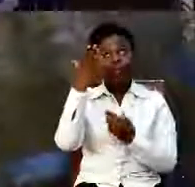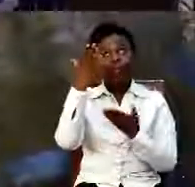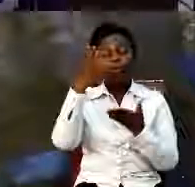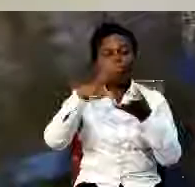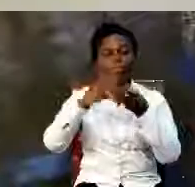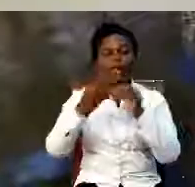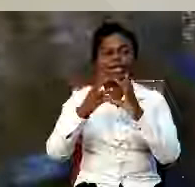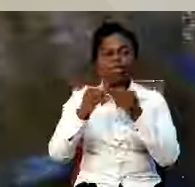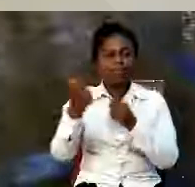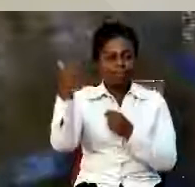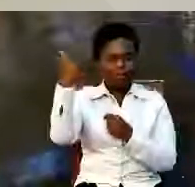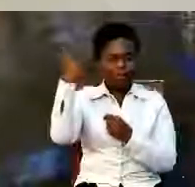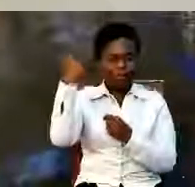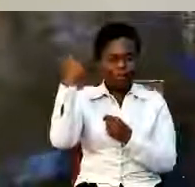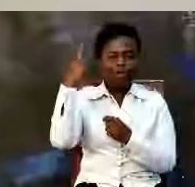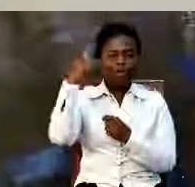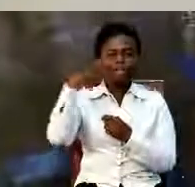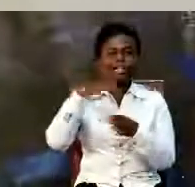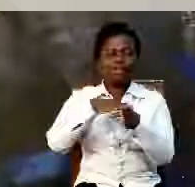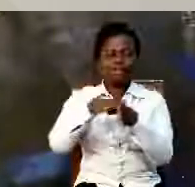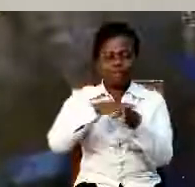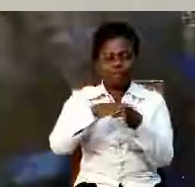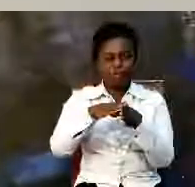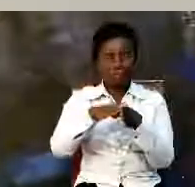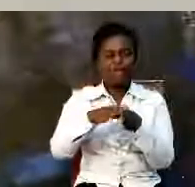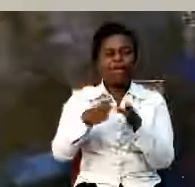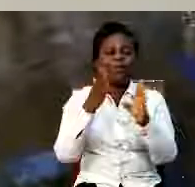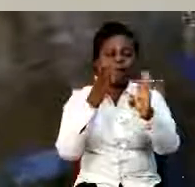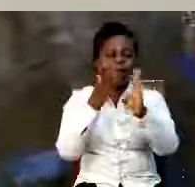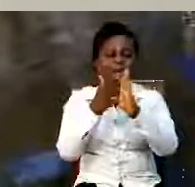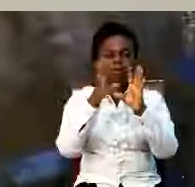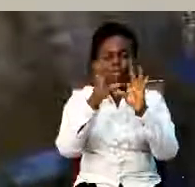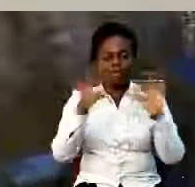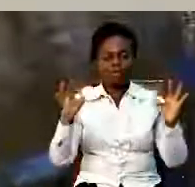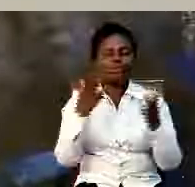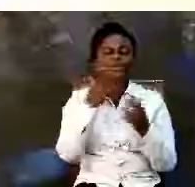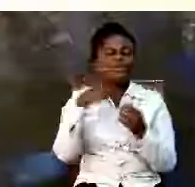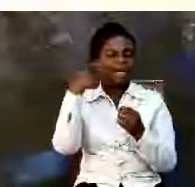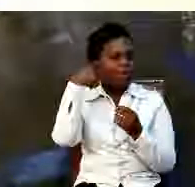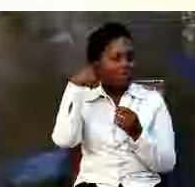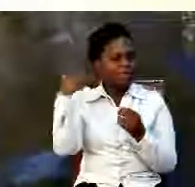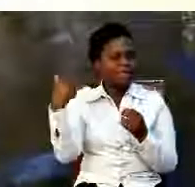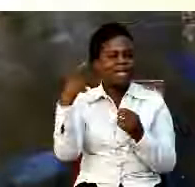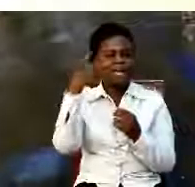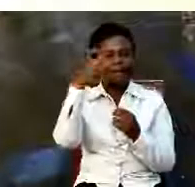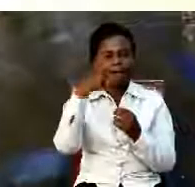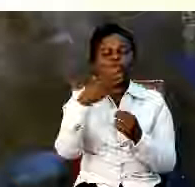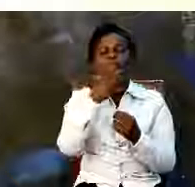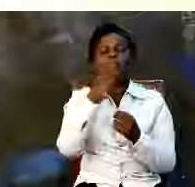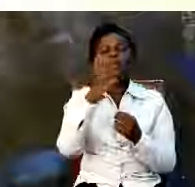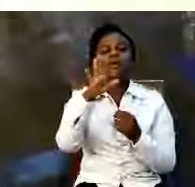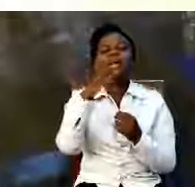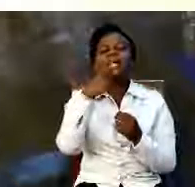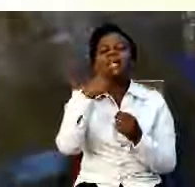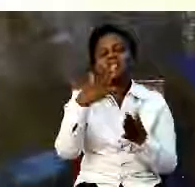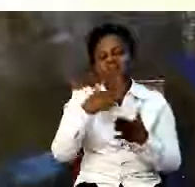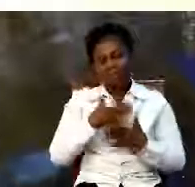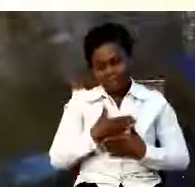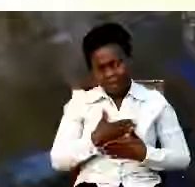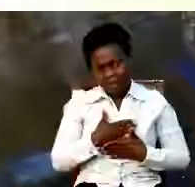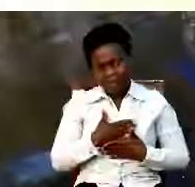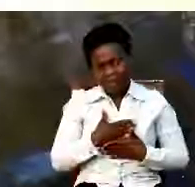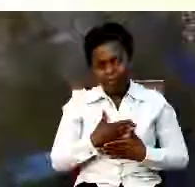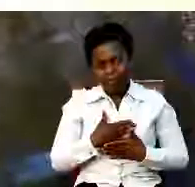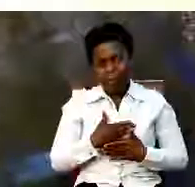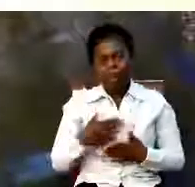aliumba midomo ili tuitumie kwa makusudi mema. Wanataka kusikia mtu mume wake akisema asante.